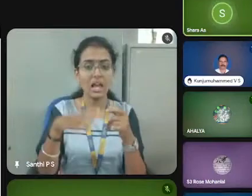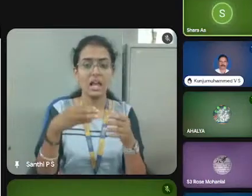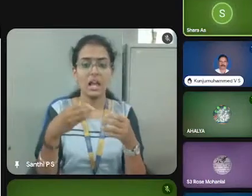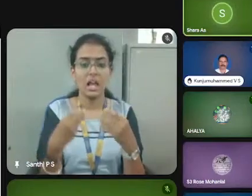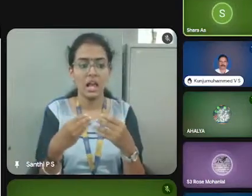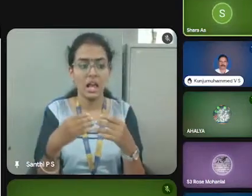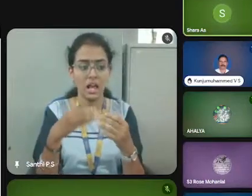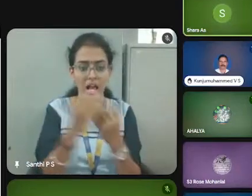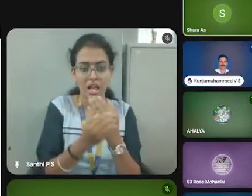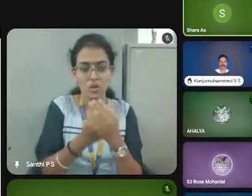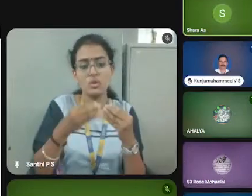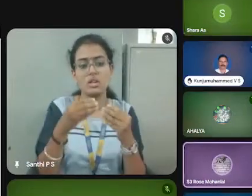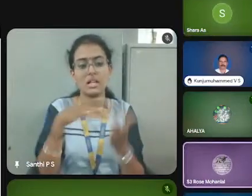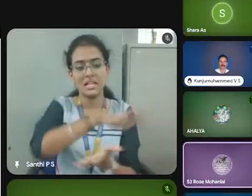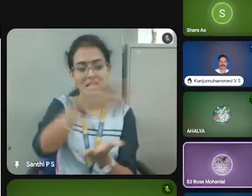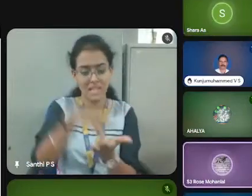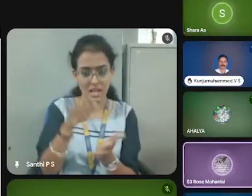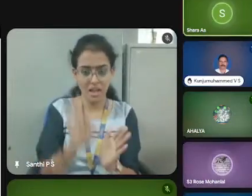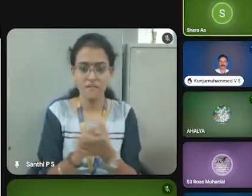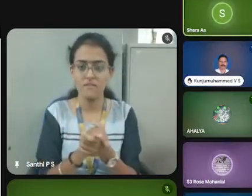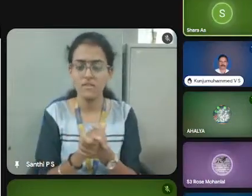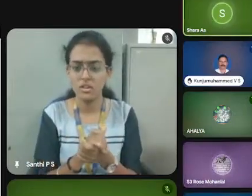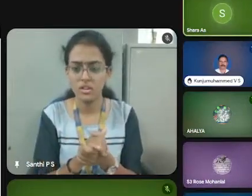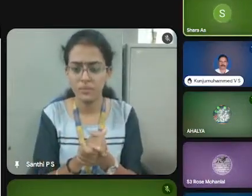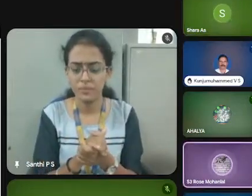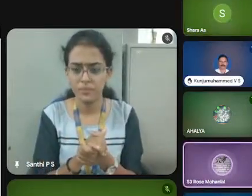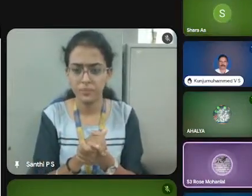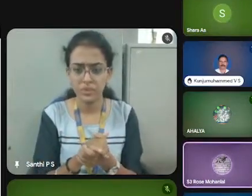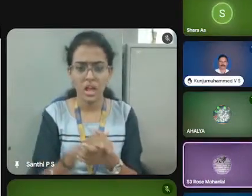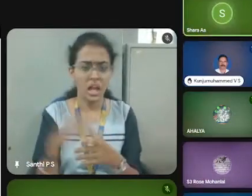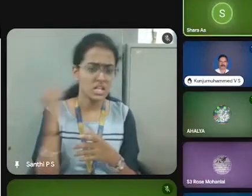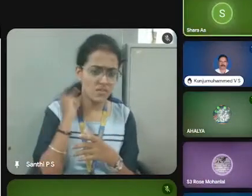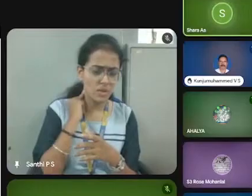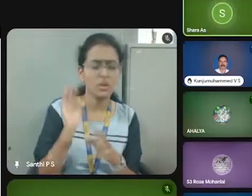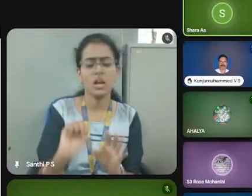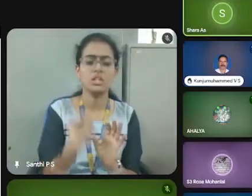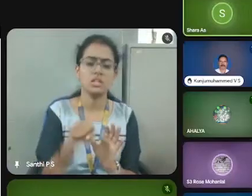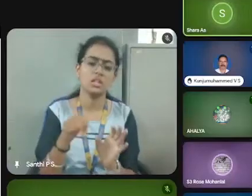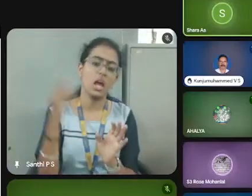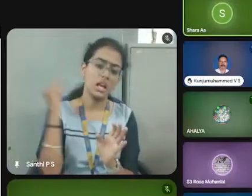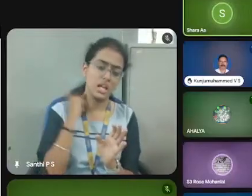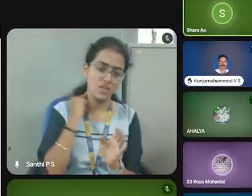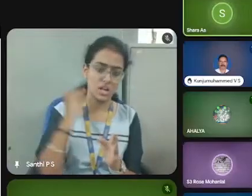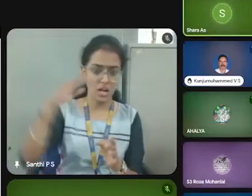അതെ. ഓക്കെ. സ്റ്റേറ്റ് റിസോഴ്സ് സെന്റർ എന്നാണ്. ട്രിവാൻഡ്രം ആണോ? ട്രിവാൻഡ്രം പോലീസ്.